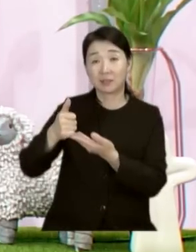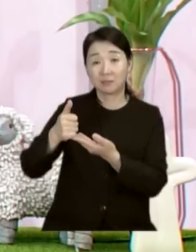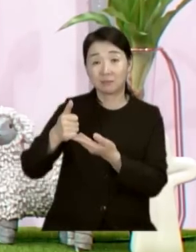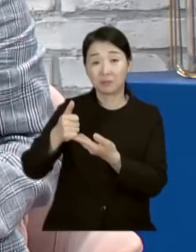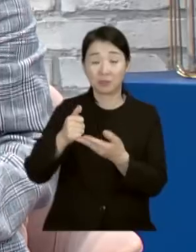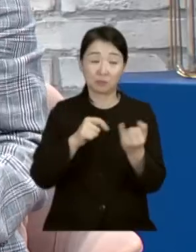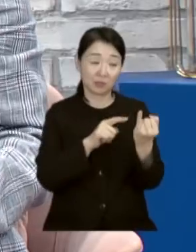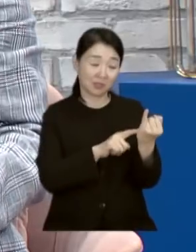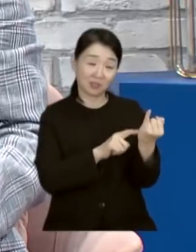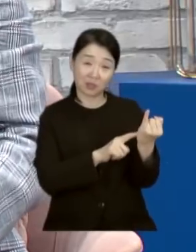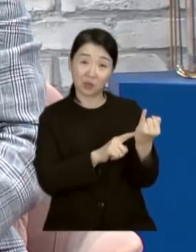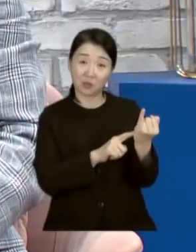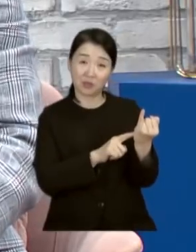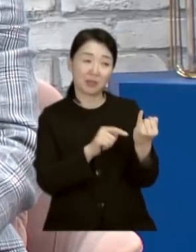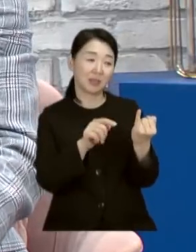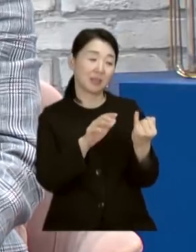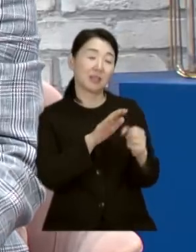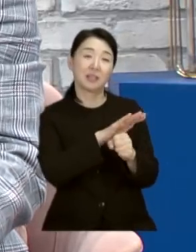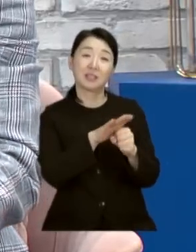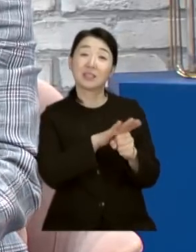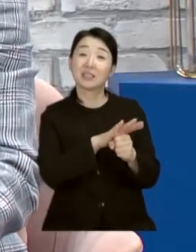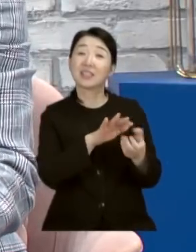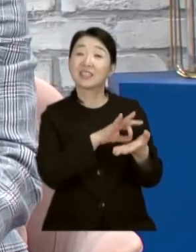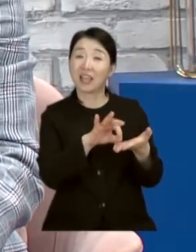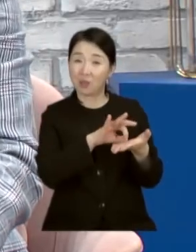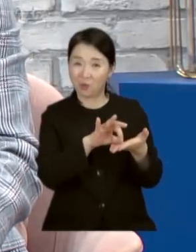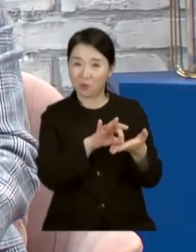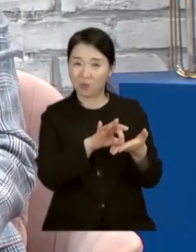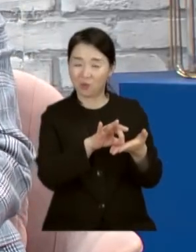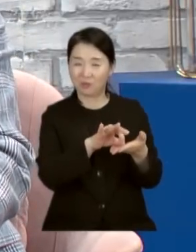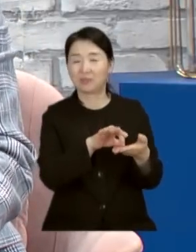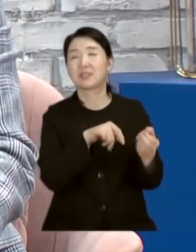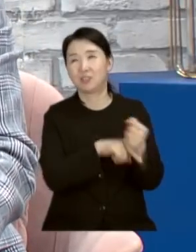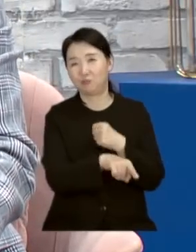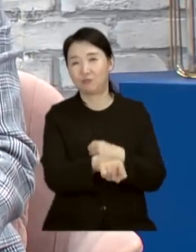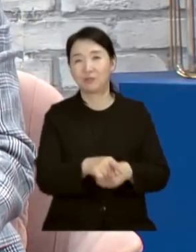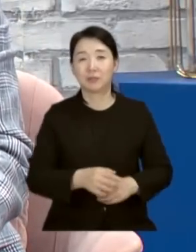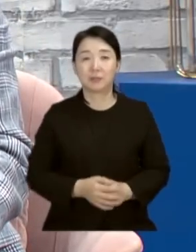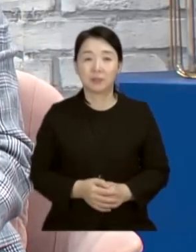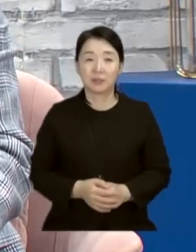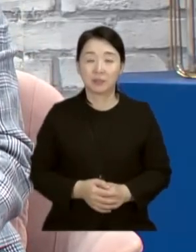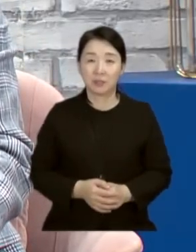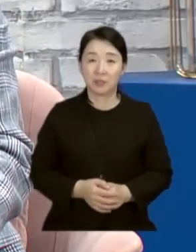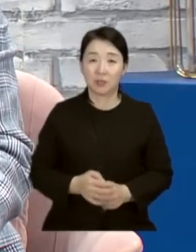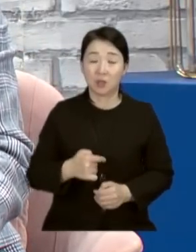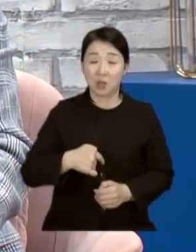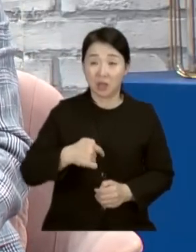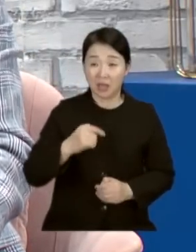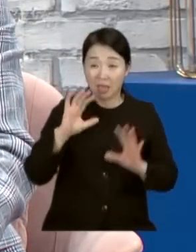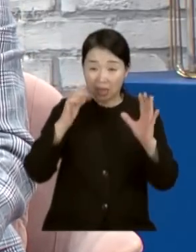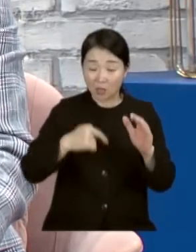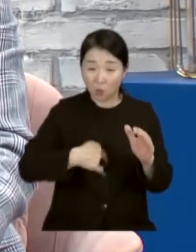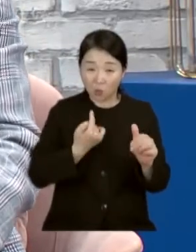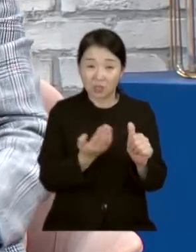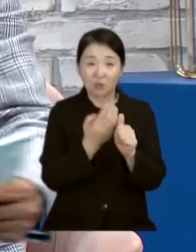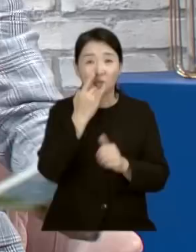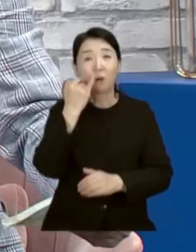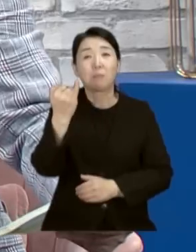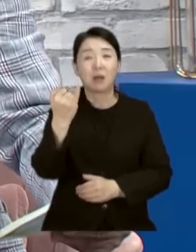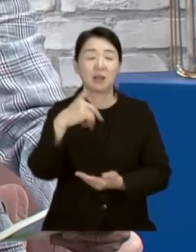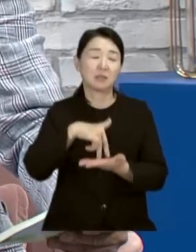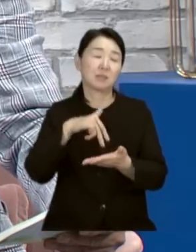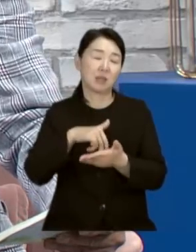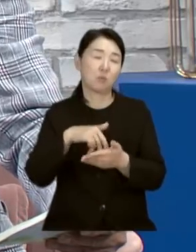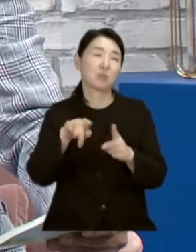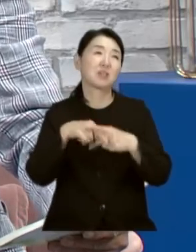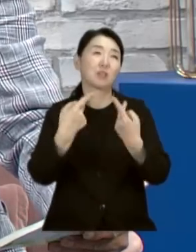네. 지금 이지연 집사님을 사용하시는 네. 게 이거였네. 그래. 싱글맘들, 미혼모들. 네. 그거 우리